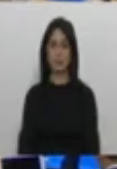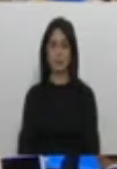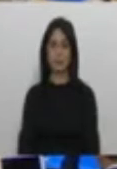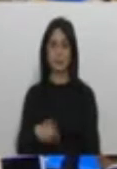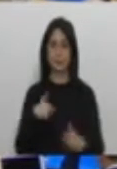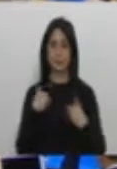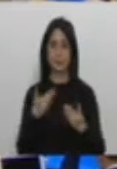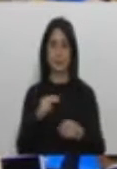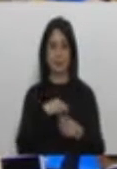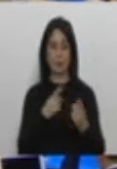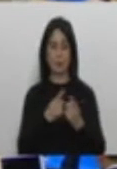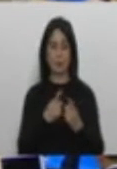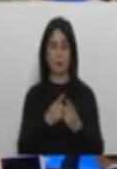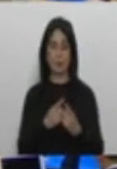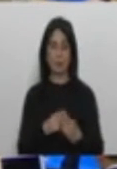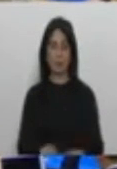მოგესალმებით კოლეგებო.